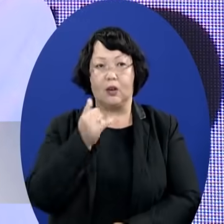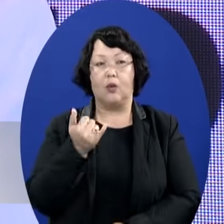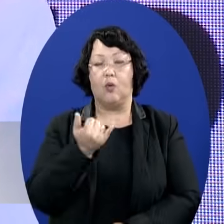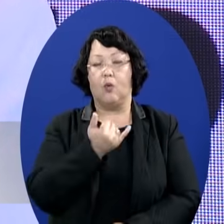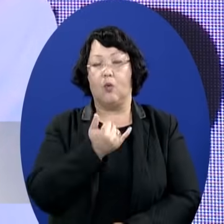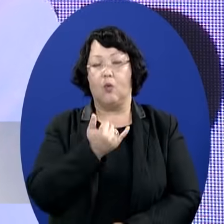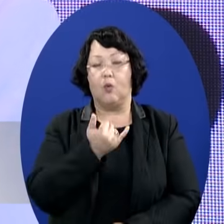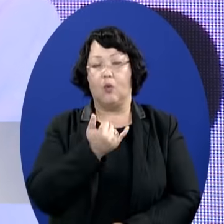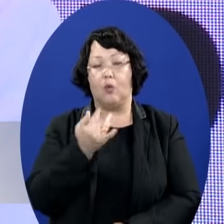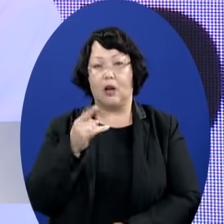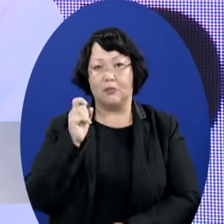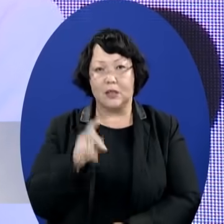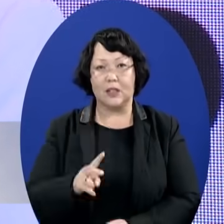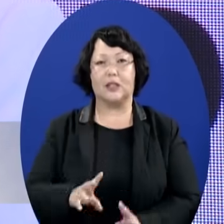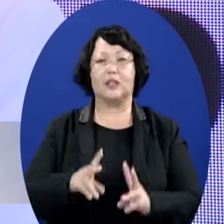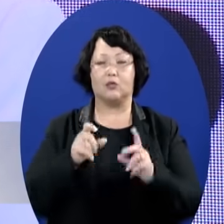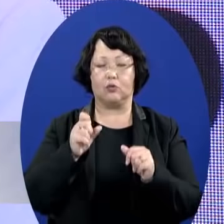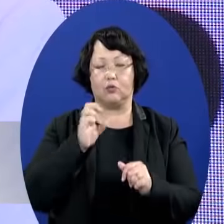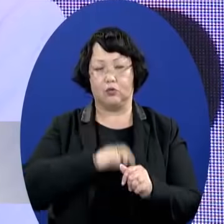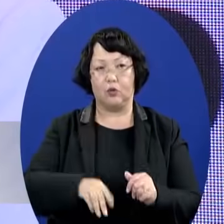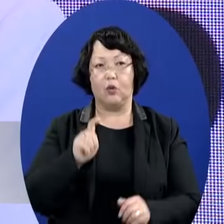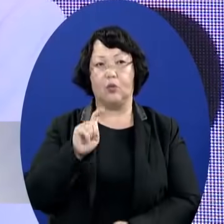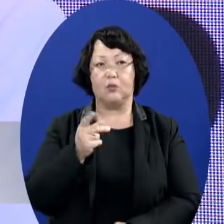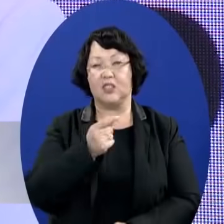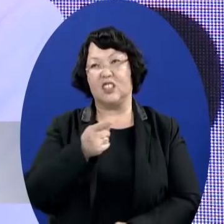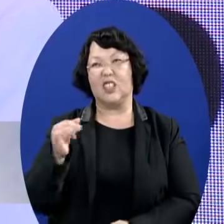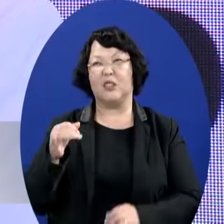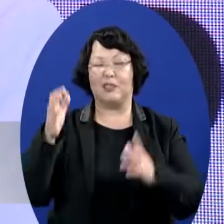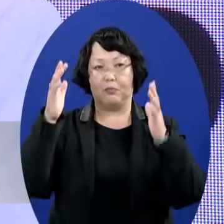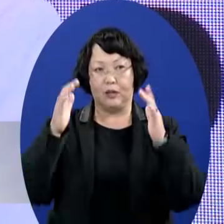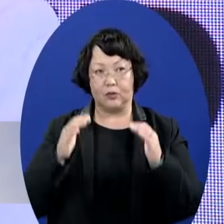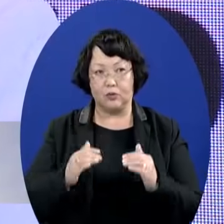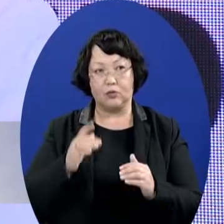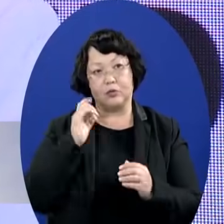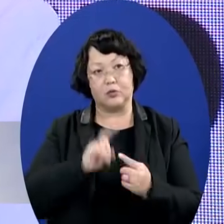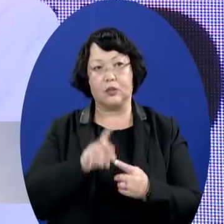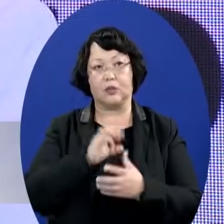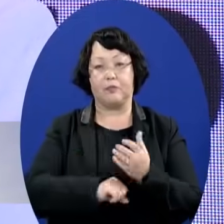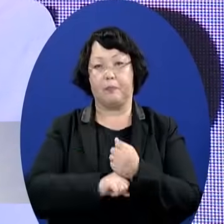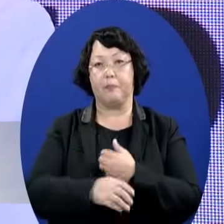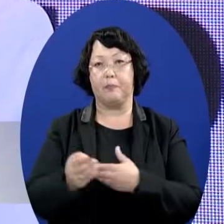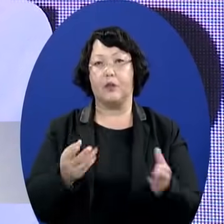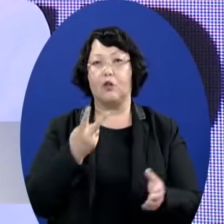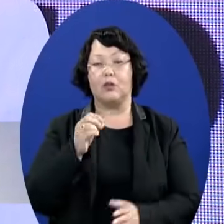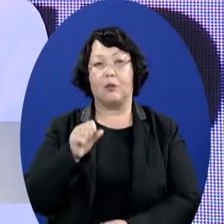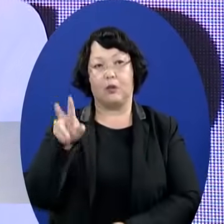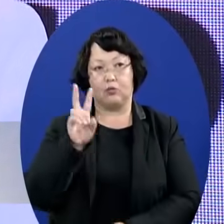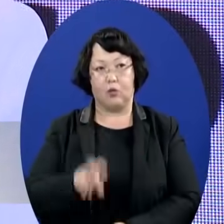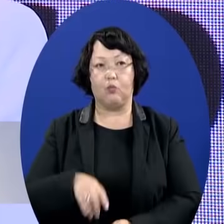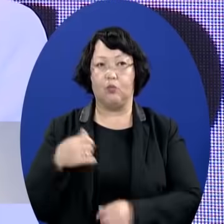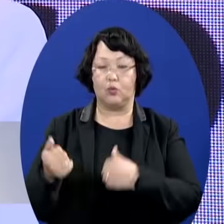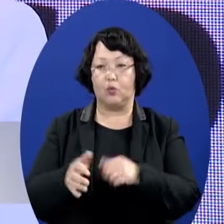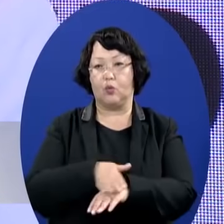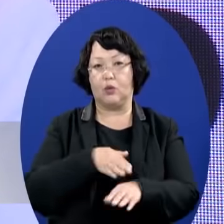амьсгалыг сайжруулахтай холбоотой хүлэмжийн хийг багасгах эдгээр төслүүдийг санхүүжүүлнэ гэж бодож байна. За тэгээ 20 сая долларын нь бол бид нар бусад